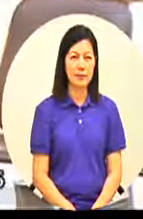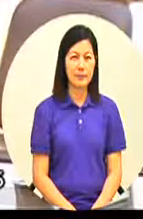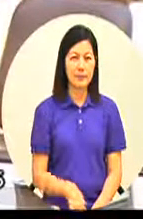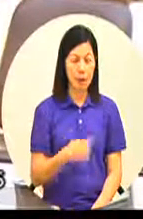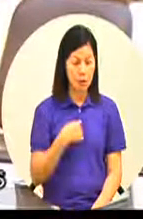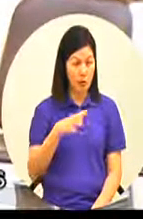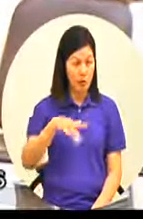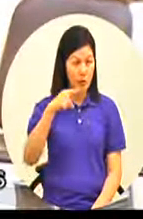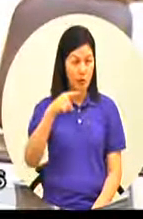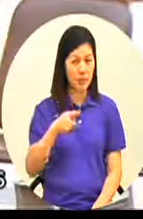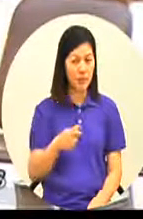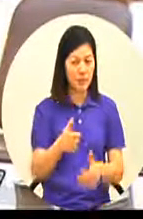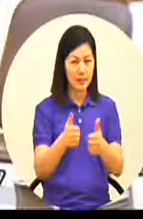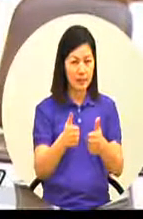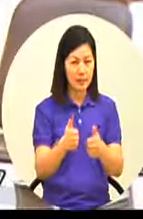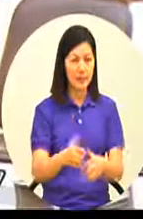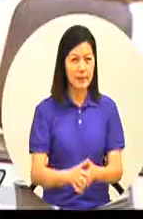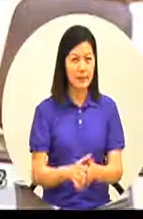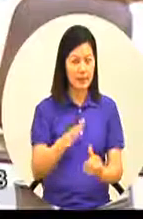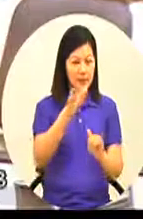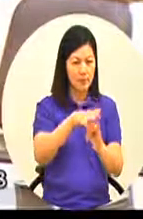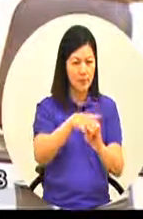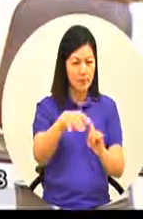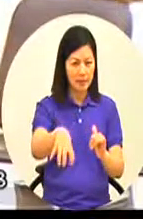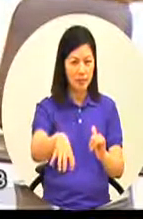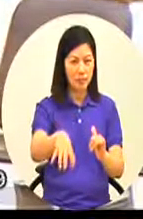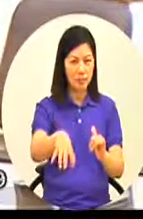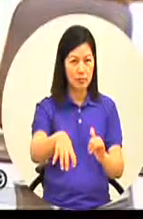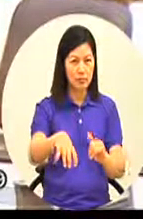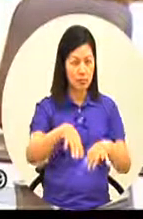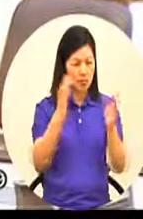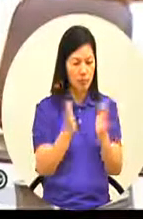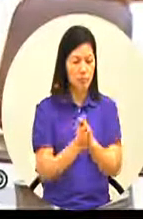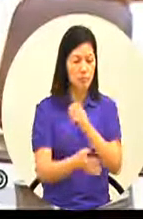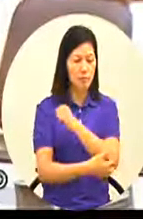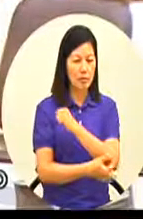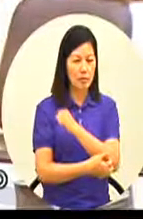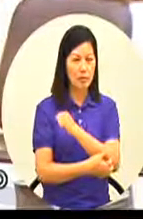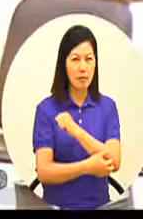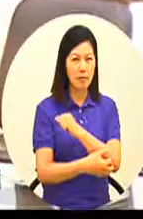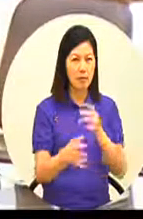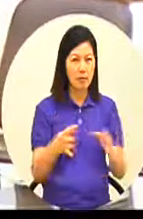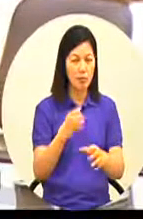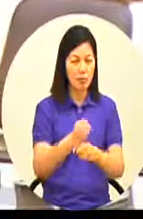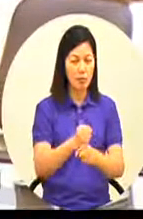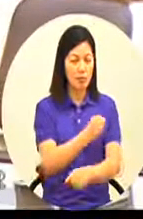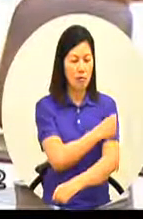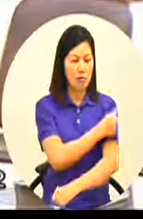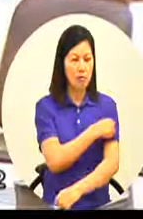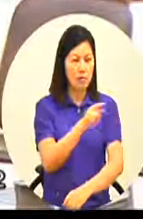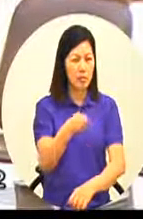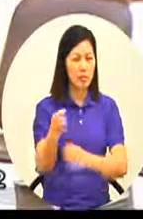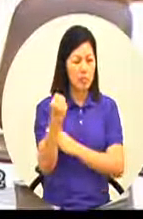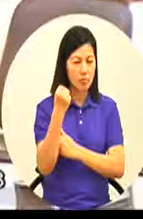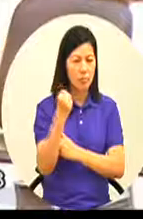先要感谢我们殡葬处所有的同仁们，你们的辛苦、你们的努